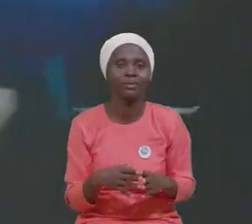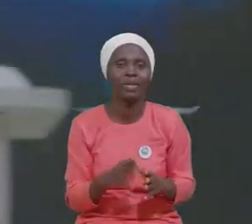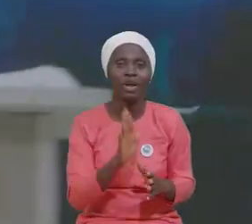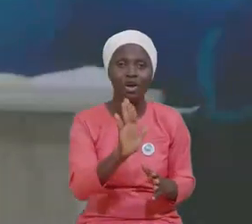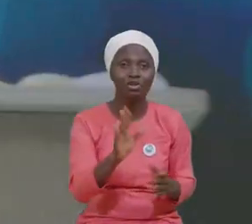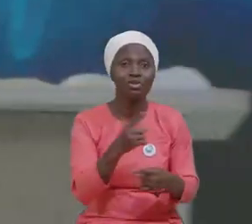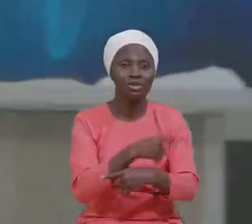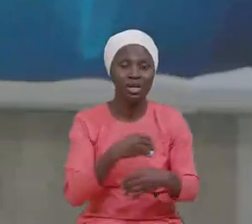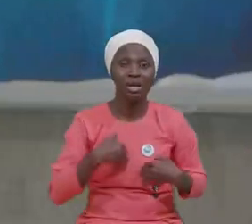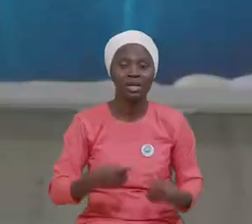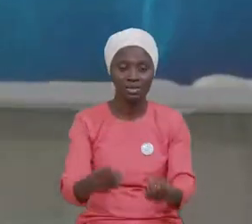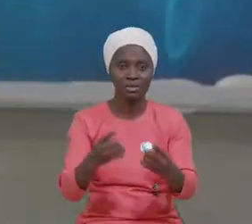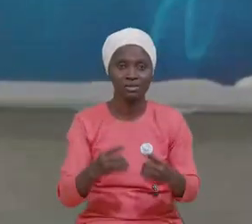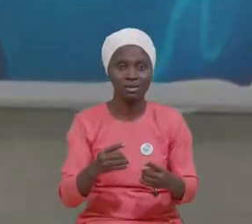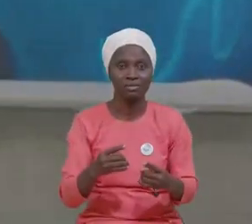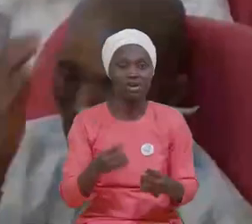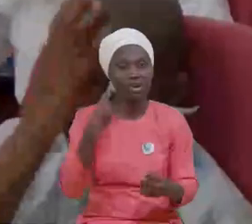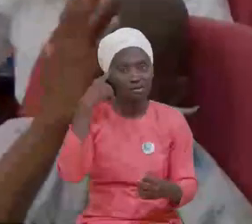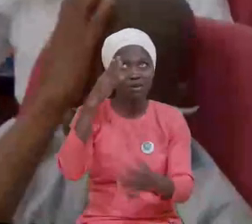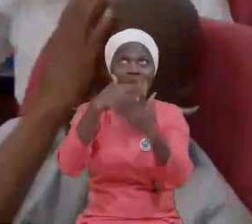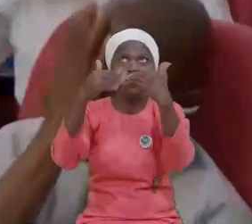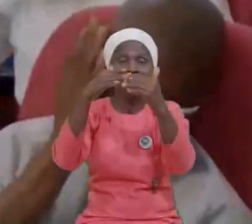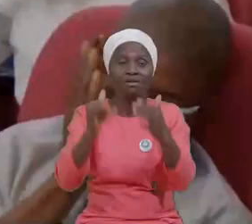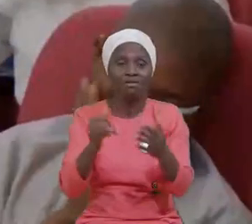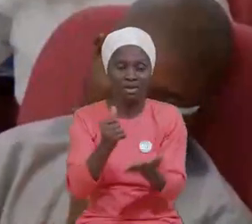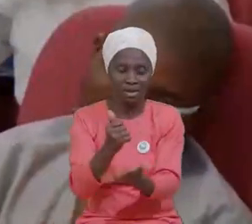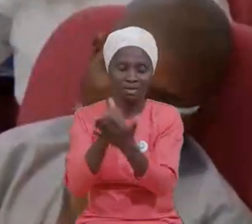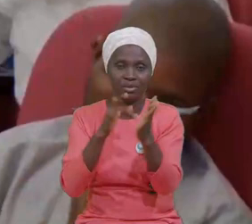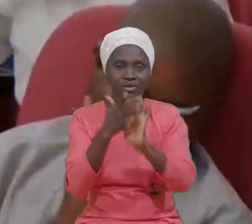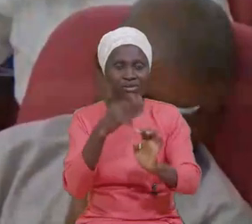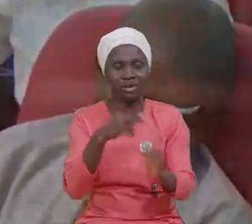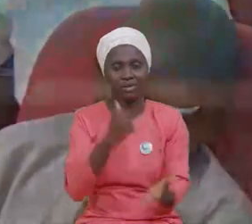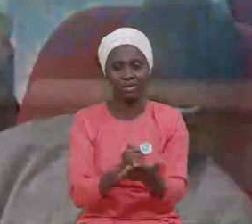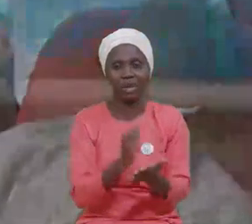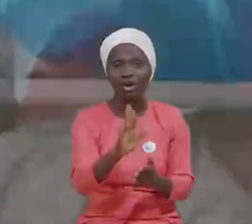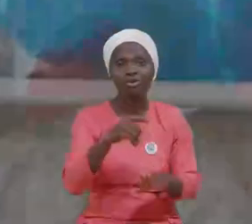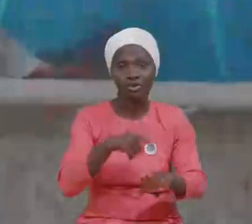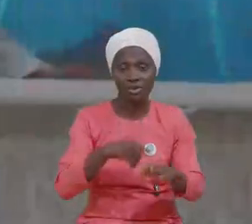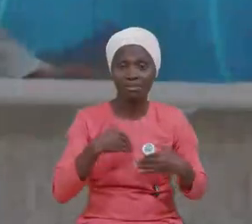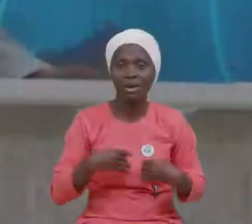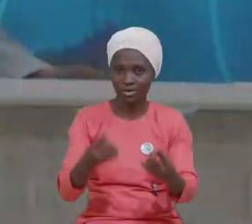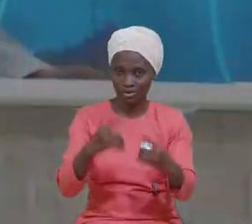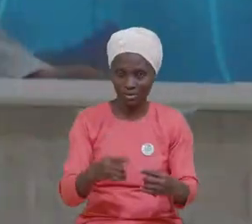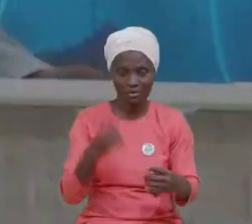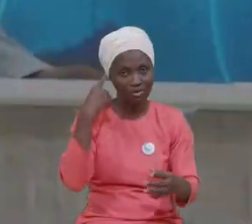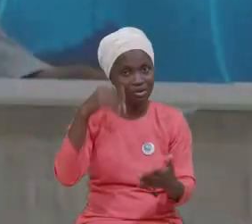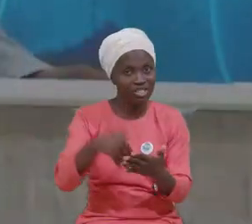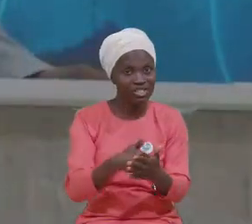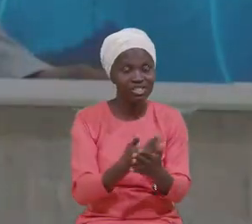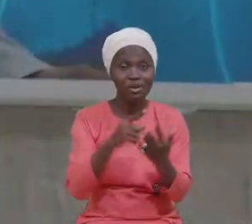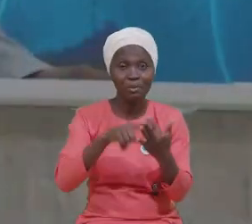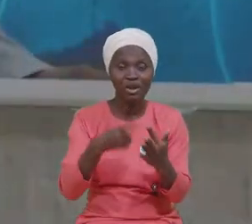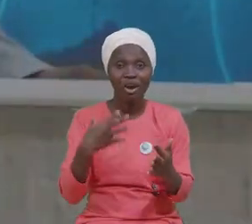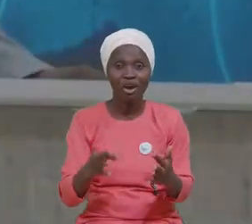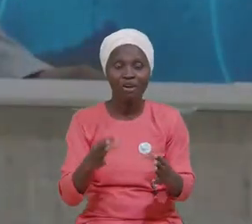Ton jour est venu pour l'intervention céleste. Ton heure a sonné pour un